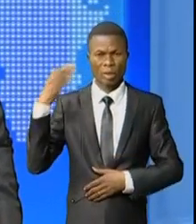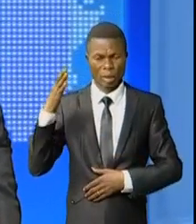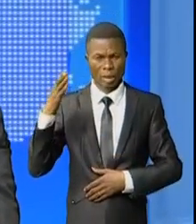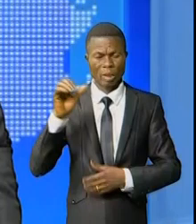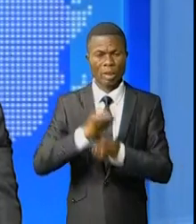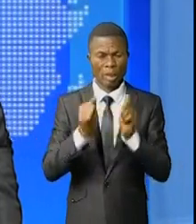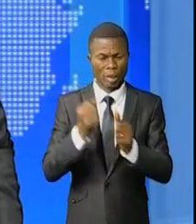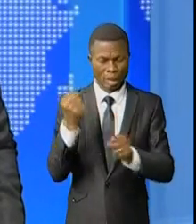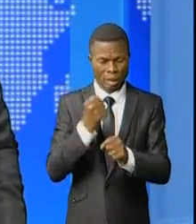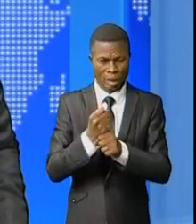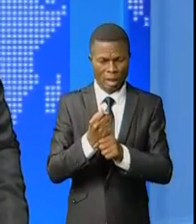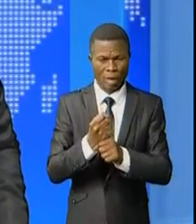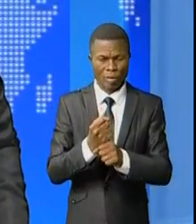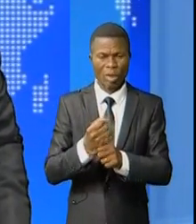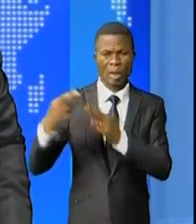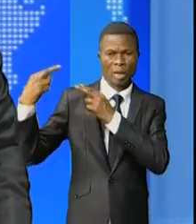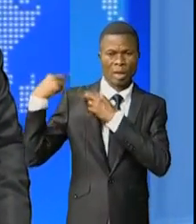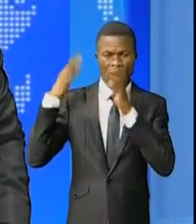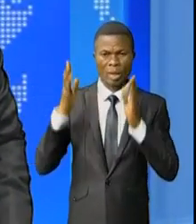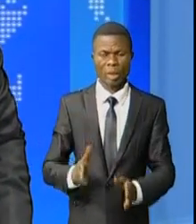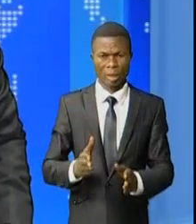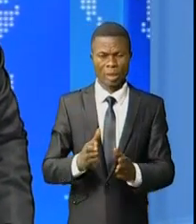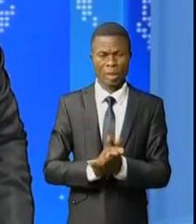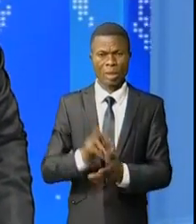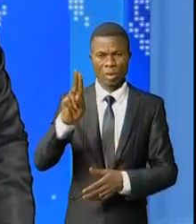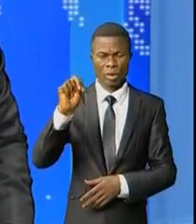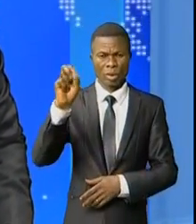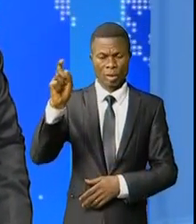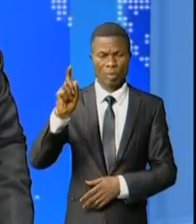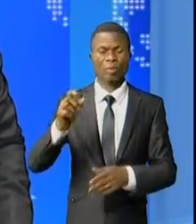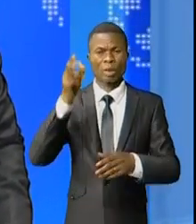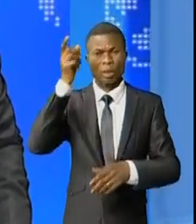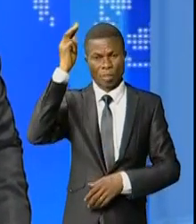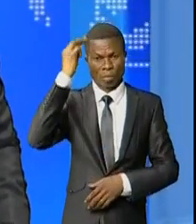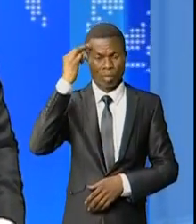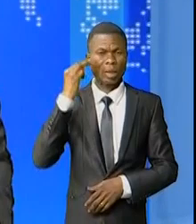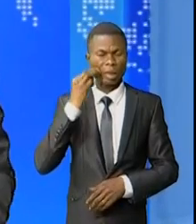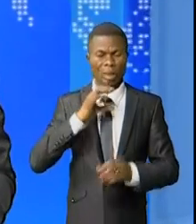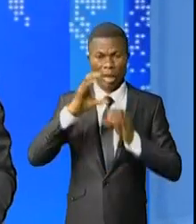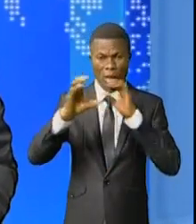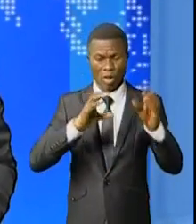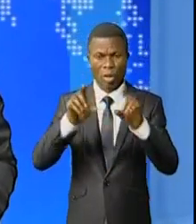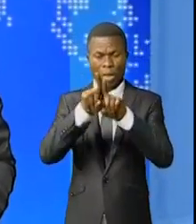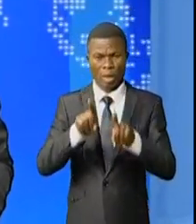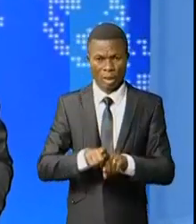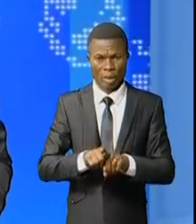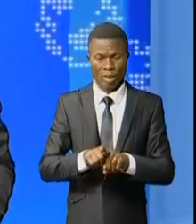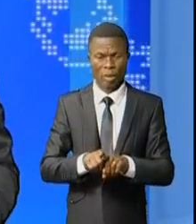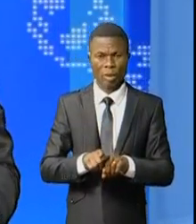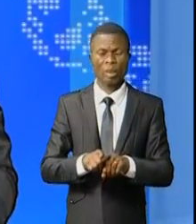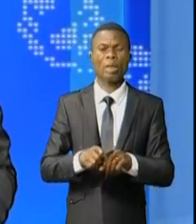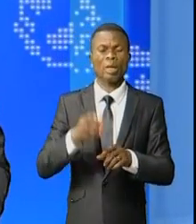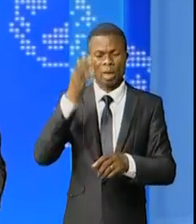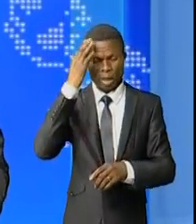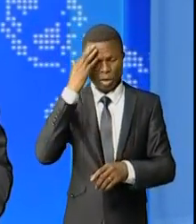séance de travail entre le responsable de l'AUBS, Patrick Muyaya, ministre de la Communication et des Médias, qui a également reçu